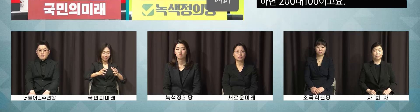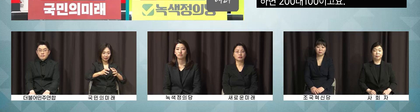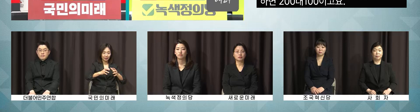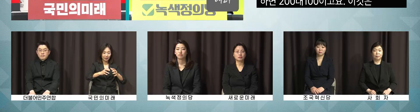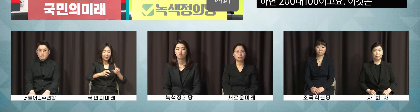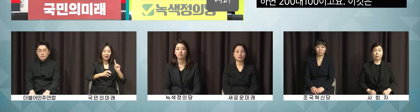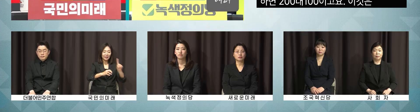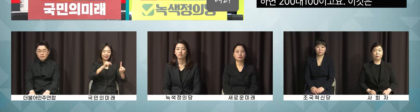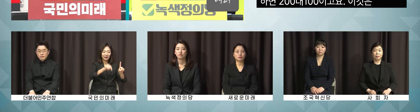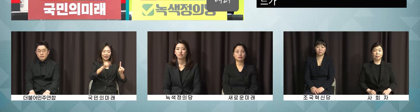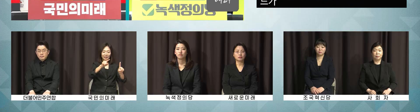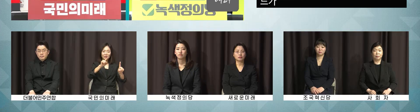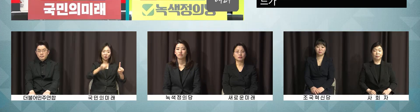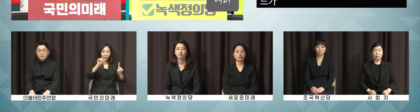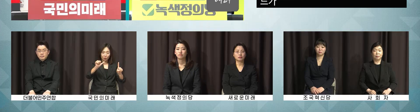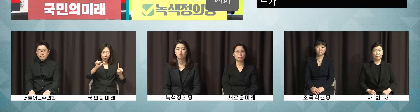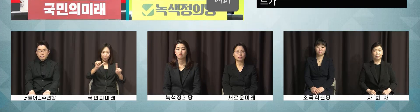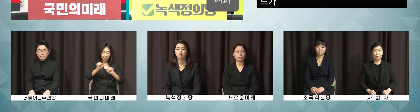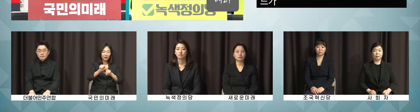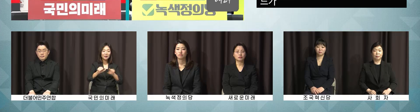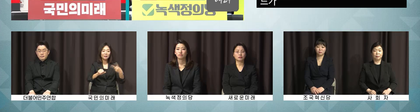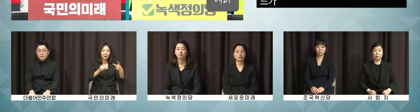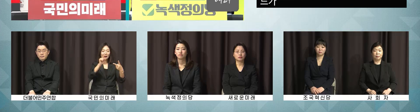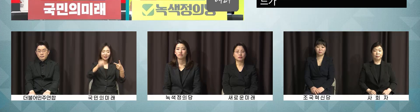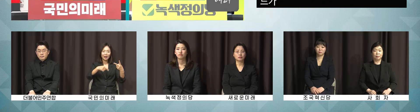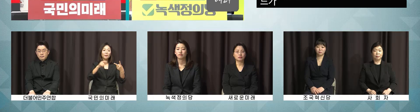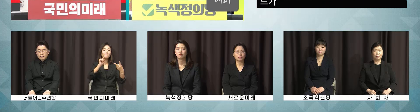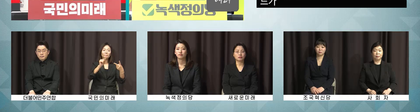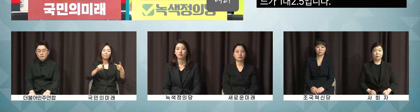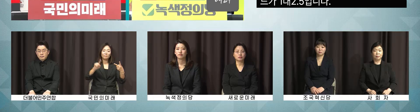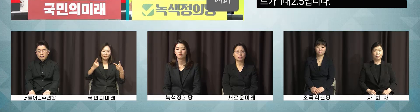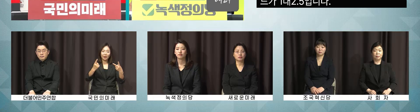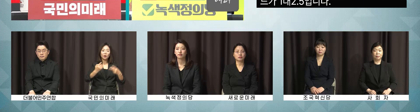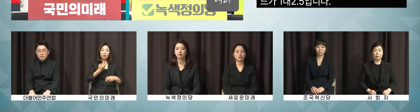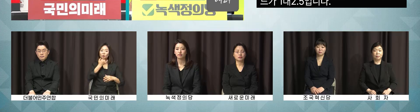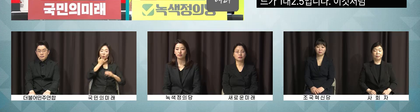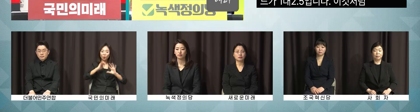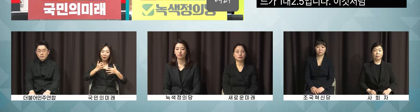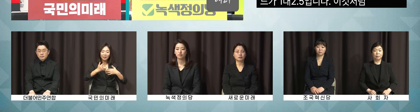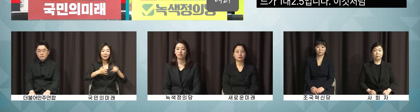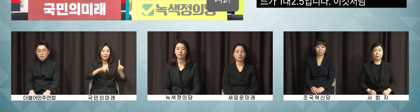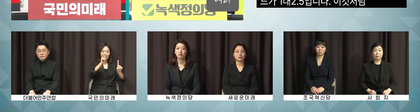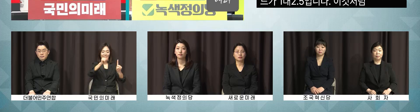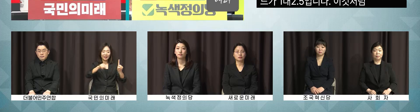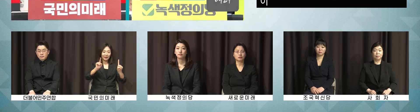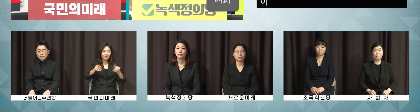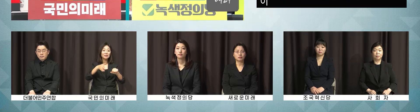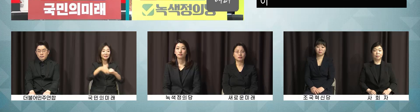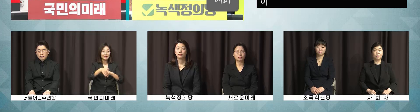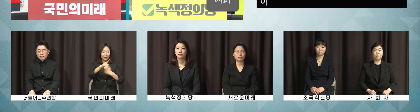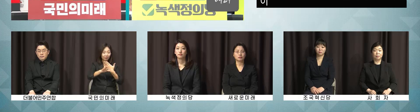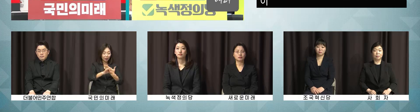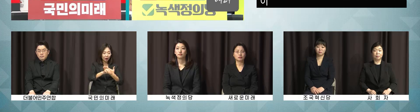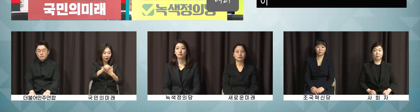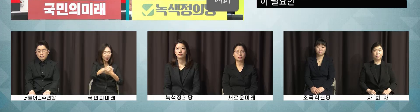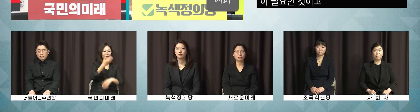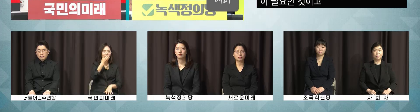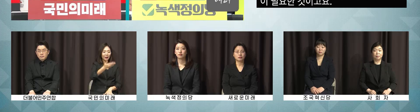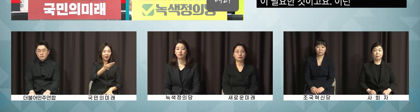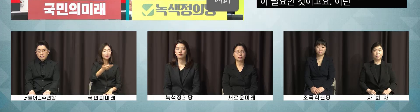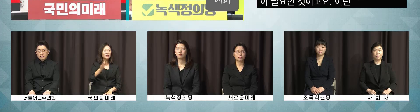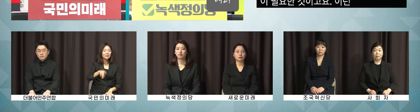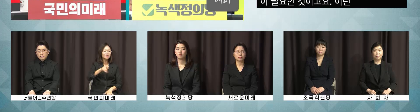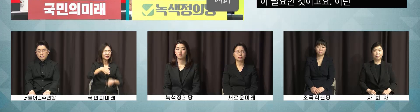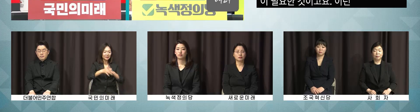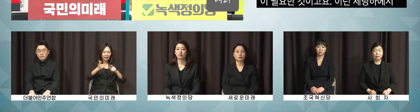1대 1.5입니다. 이와 마찬가지로 200대 100이 필요한 것이고요. 독일 같은 경우는 1대 1입니다. 이런 세팅 하에서 연동형은 가능한 것이고